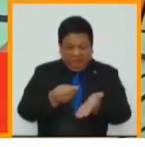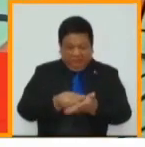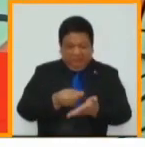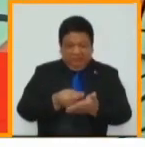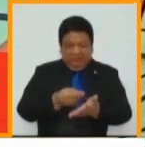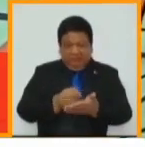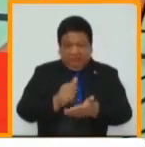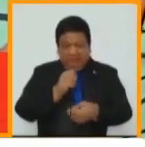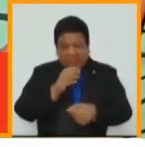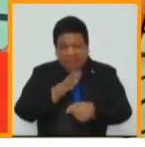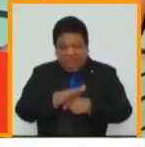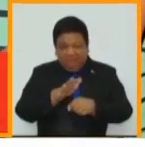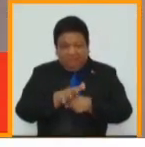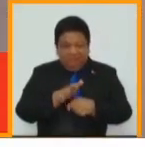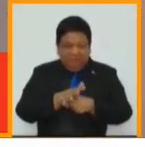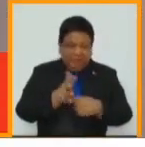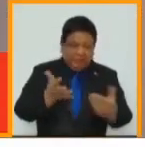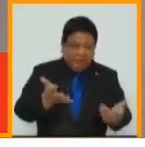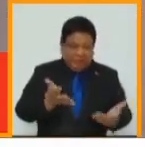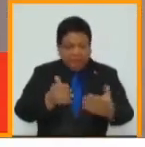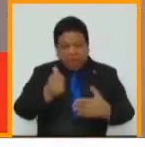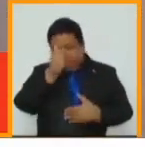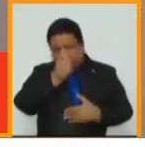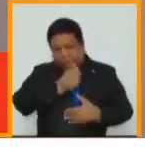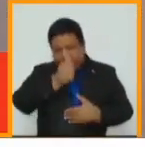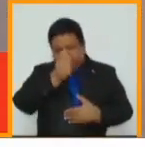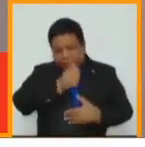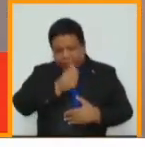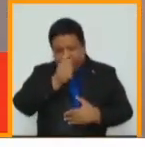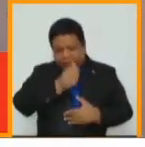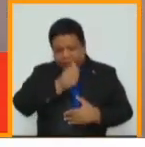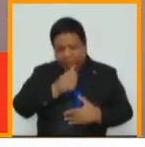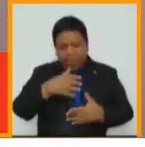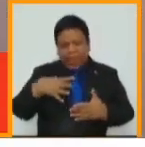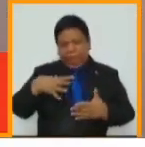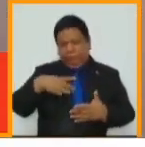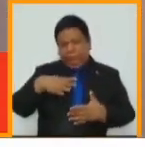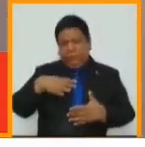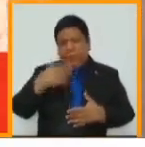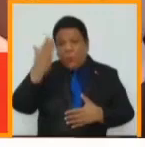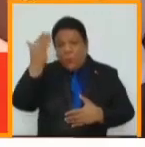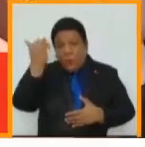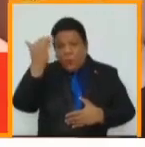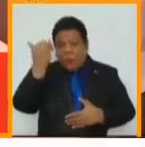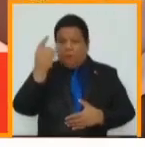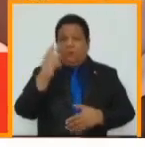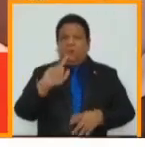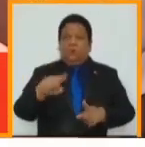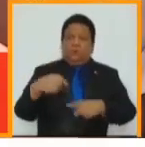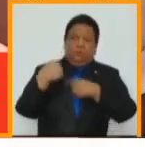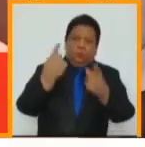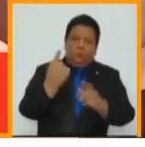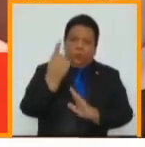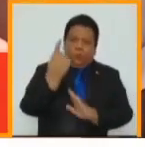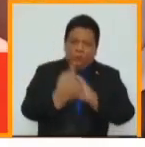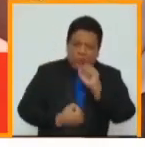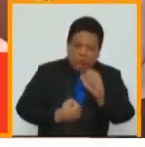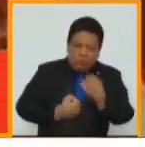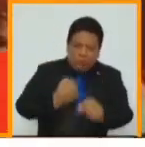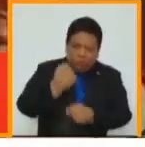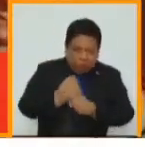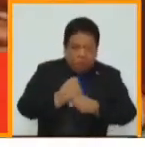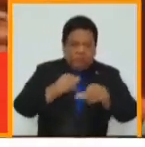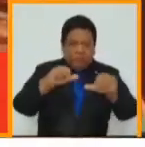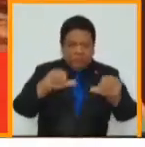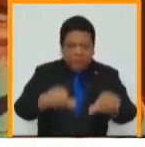Manila Northport Passenger Terminal. Halos isang taon din siya nakipagsapalaran dito sa Metro Manila bilang kasambahay dahil sa pandemic.